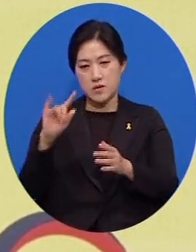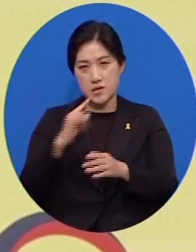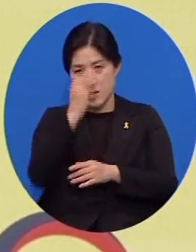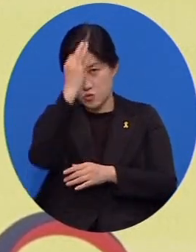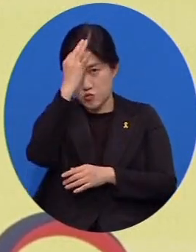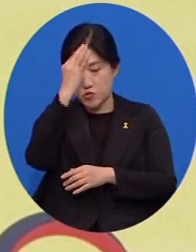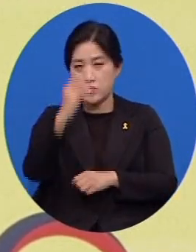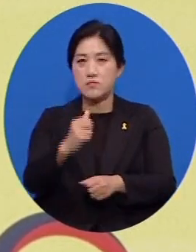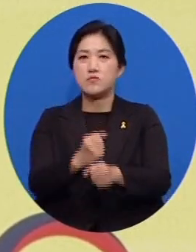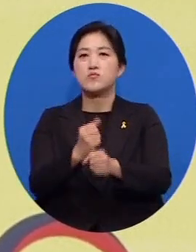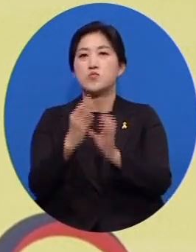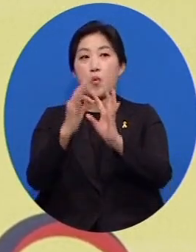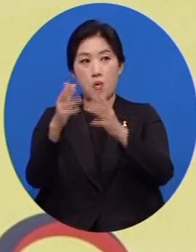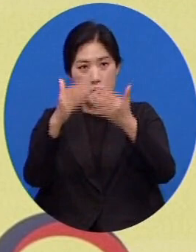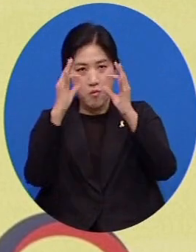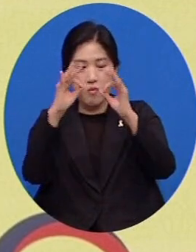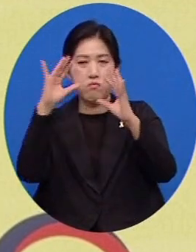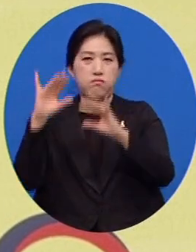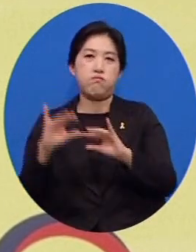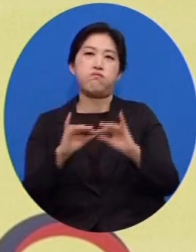공감입니다.